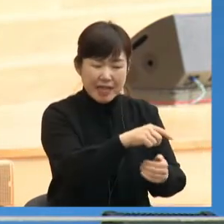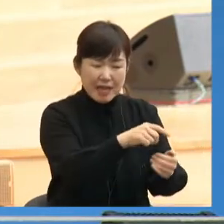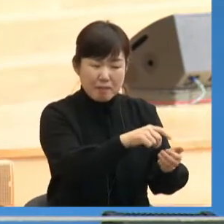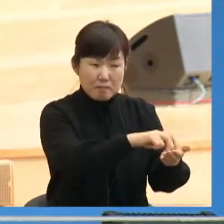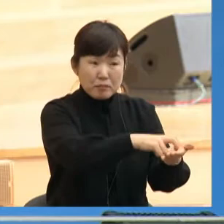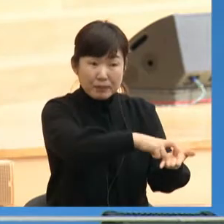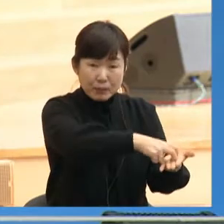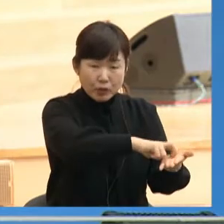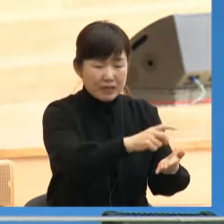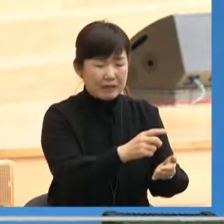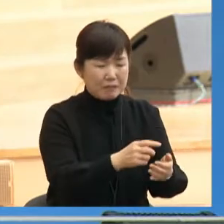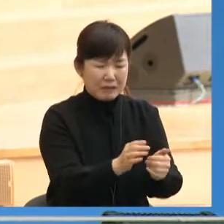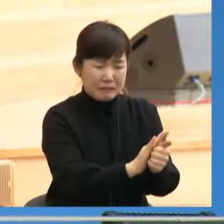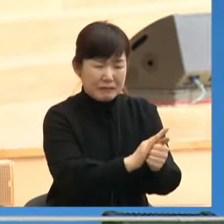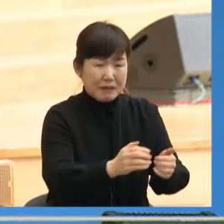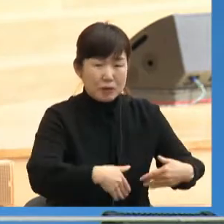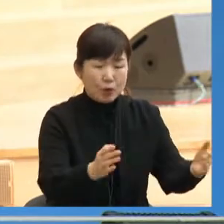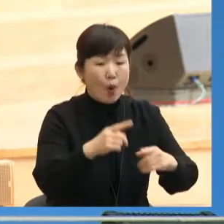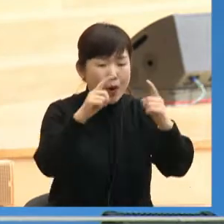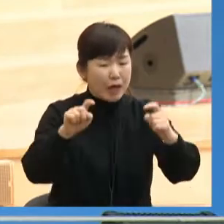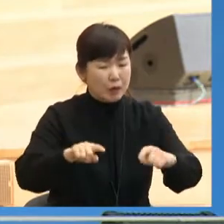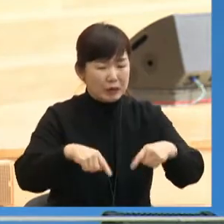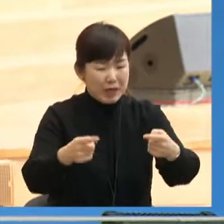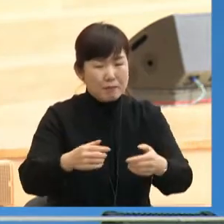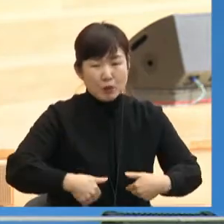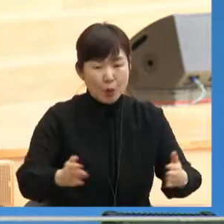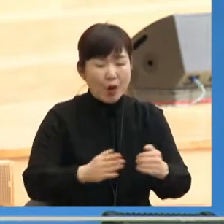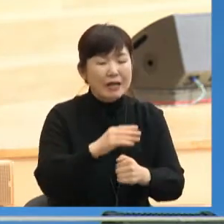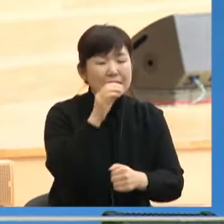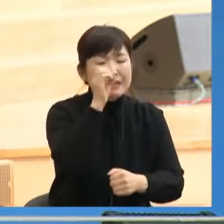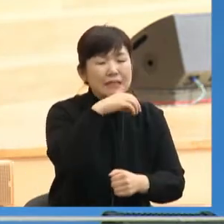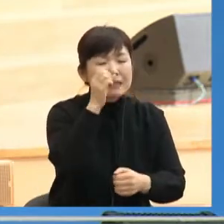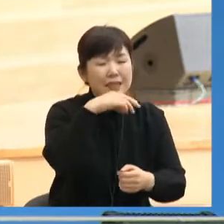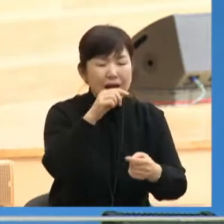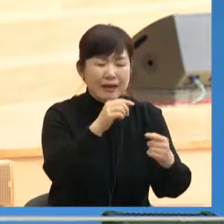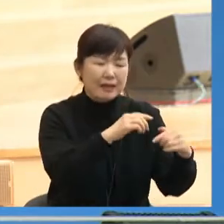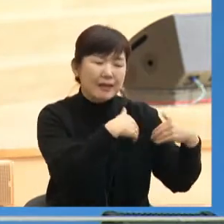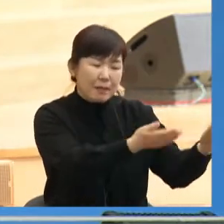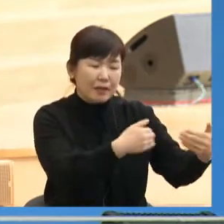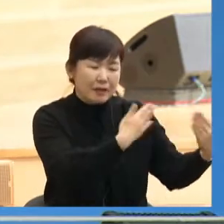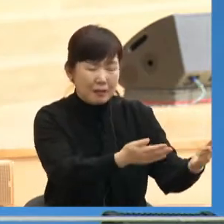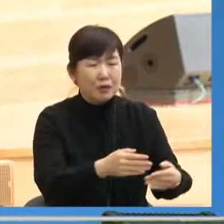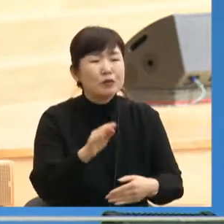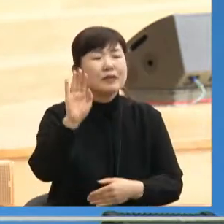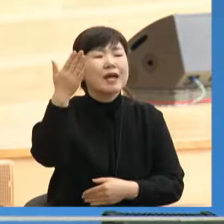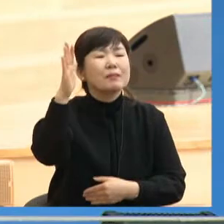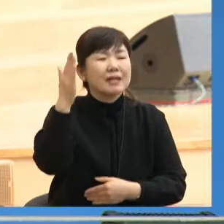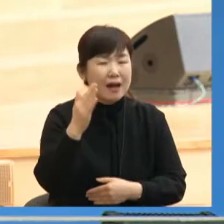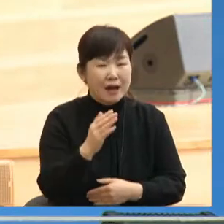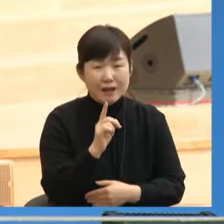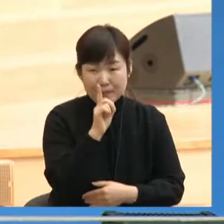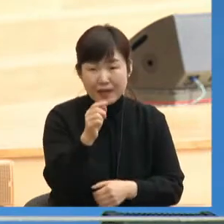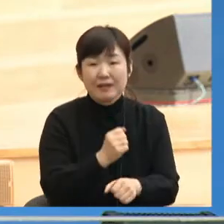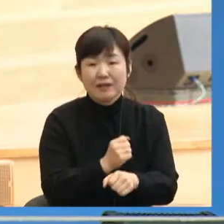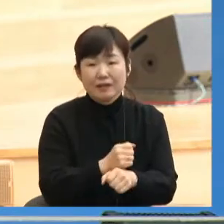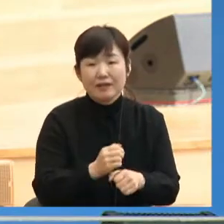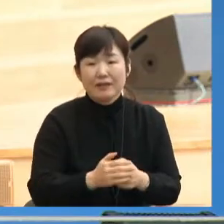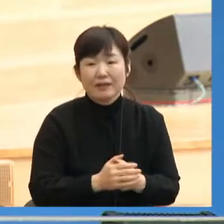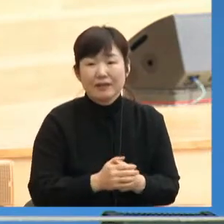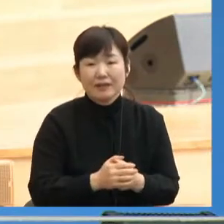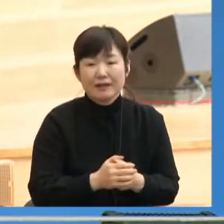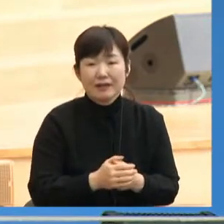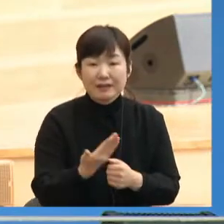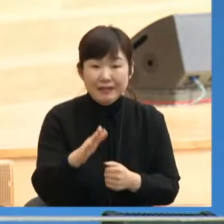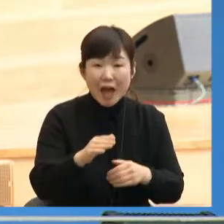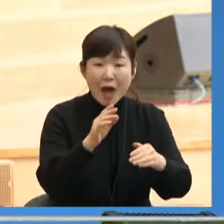챙길 필요도 없고 왕궁에 들일 생각도 말고 그냥 지금처럼 내버려 두시면 됩니다. 이런 말입니다. 그런데